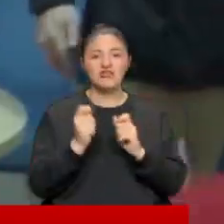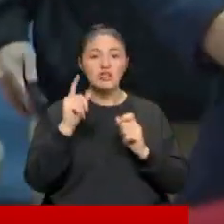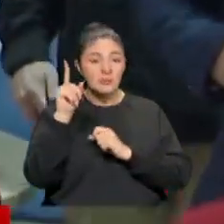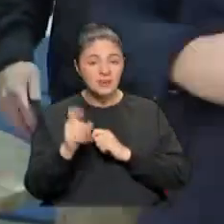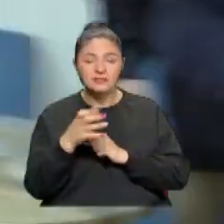bilinmiyor